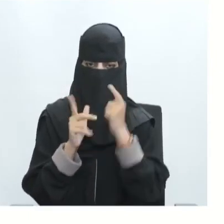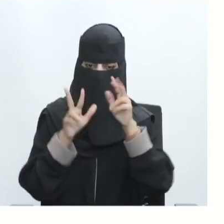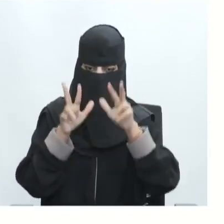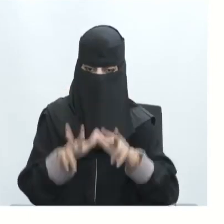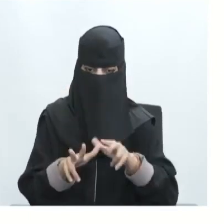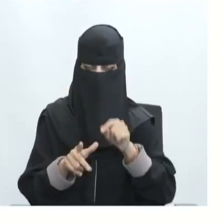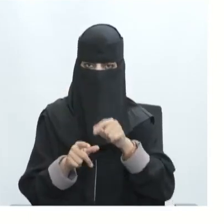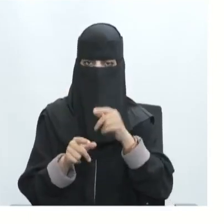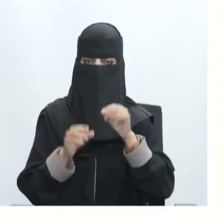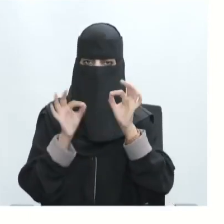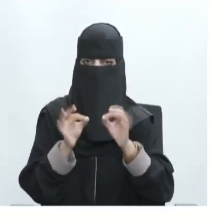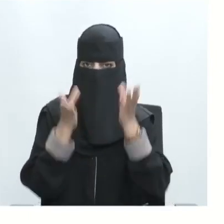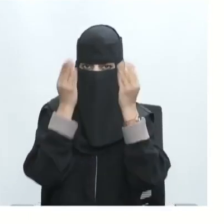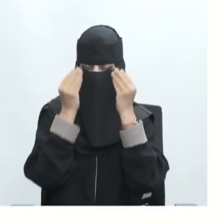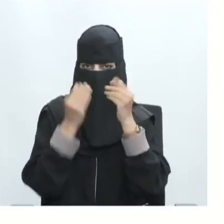العلمي